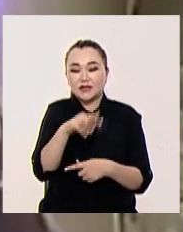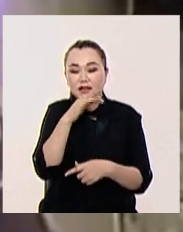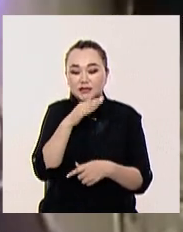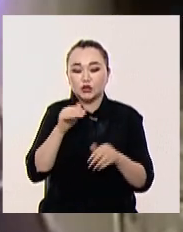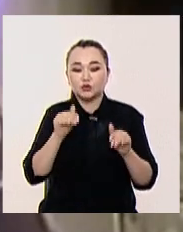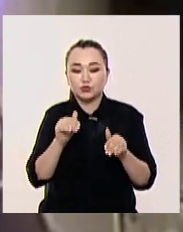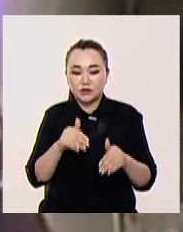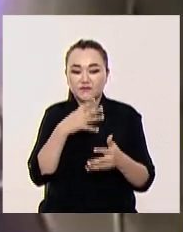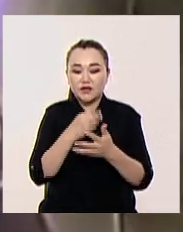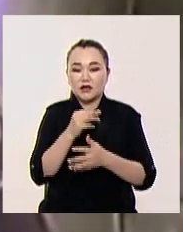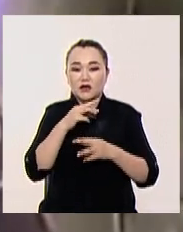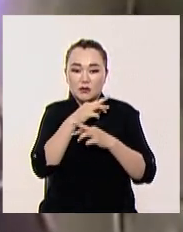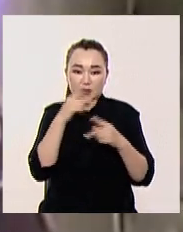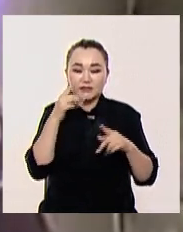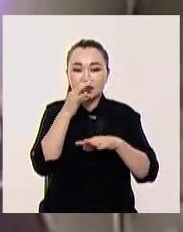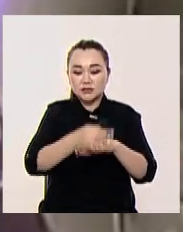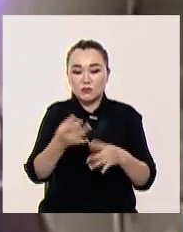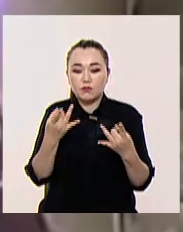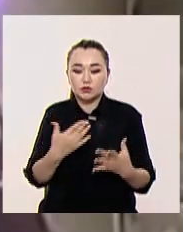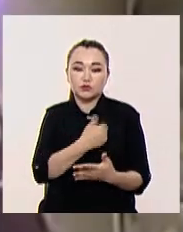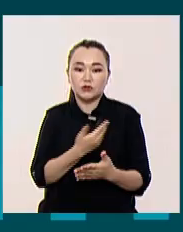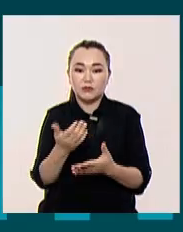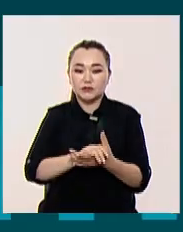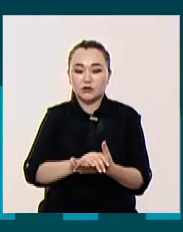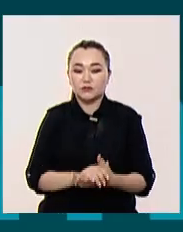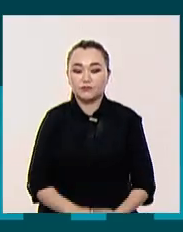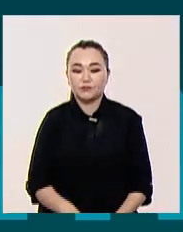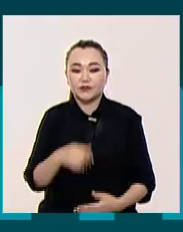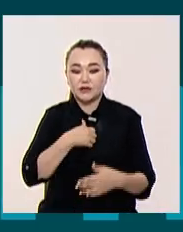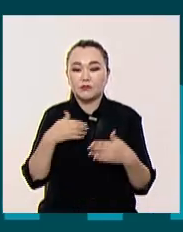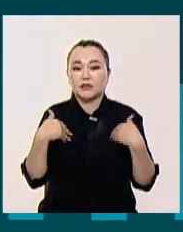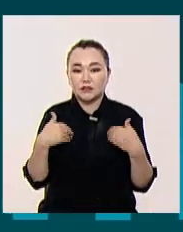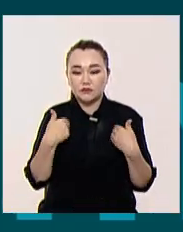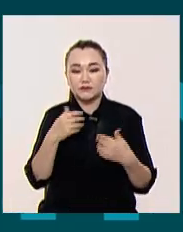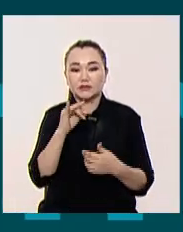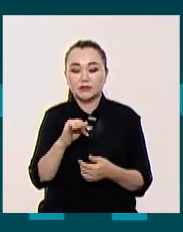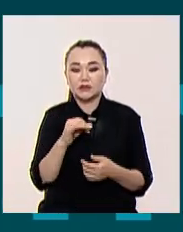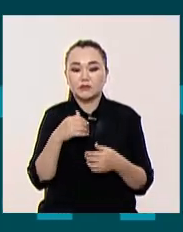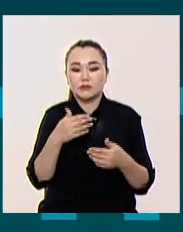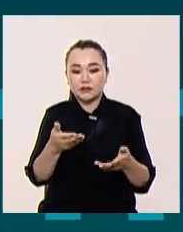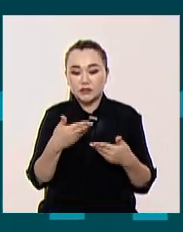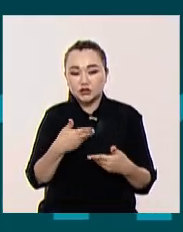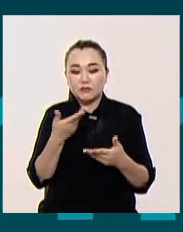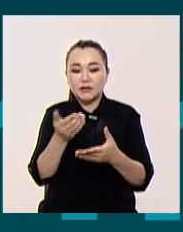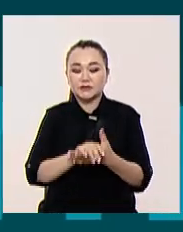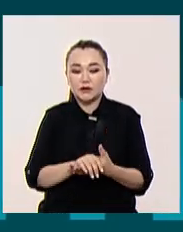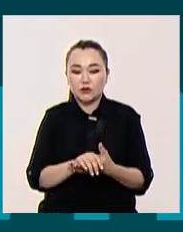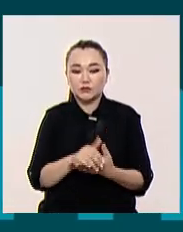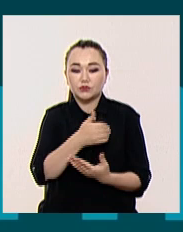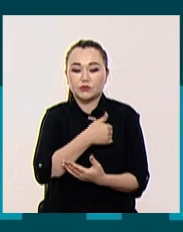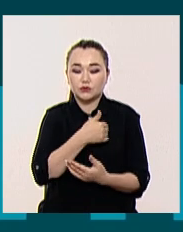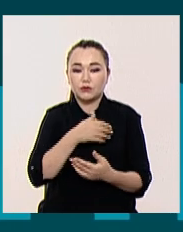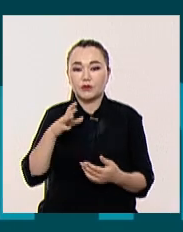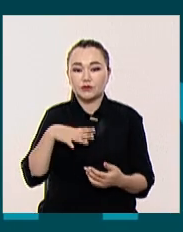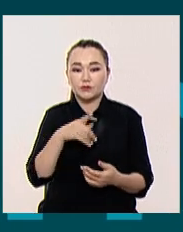студент. В свое оправдание он сказал, что просто хотел познакомиться. Я с ней поздоровался и предложил познакомиться.